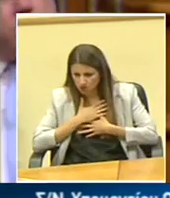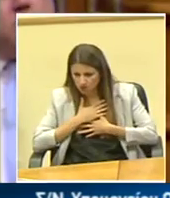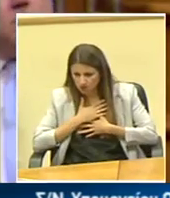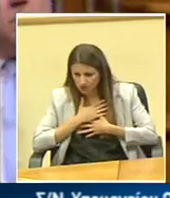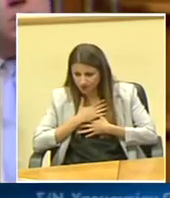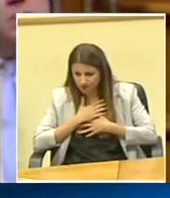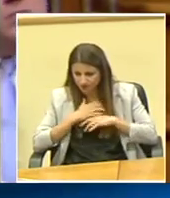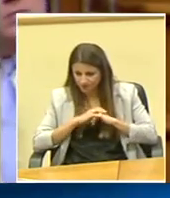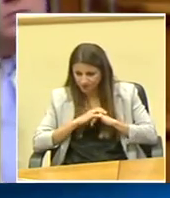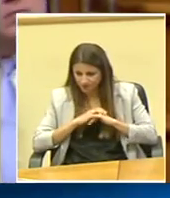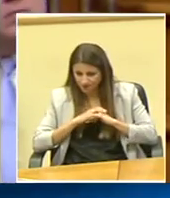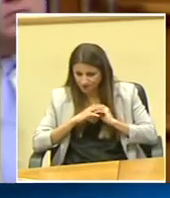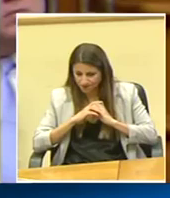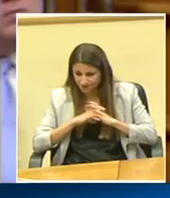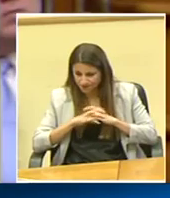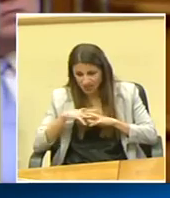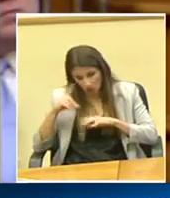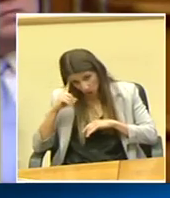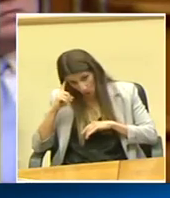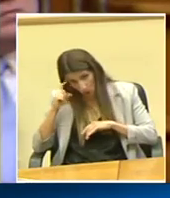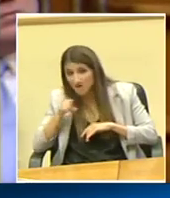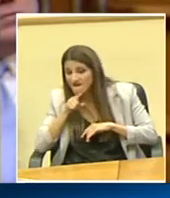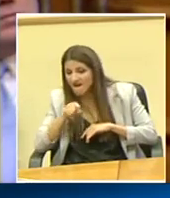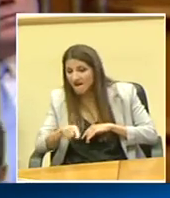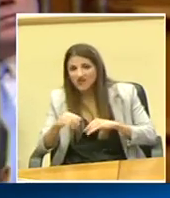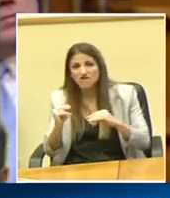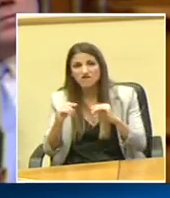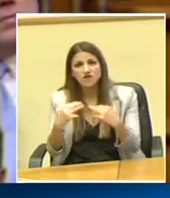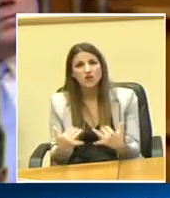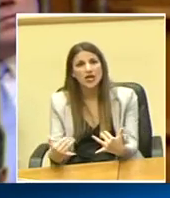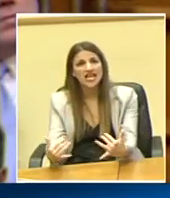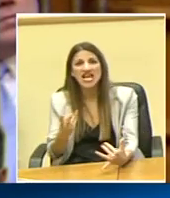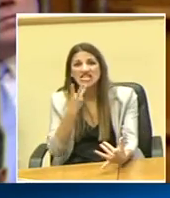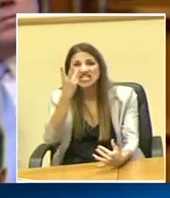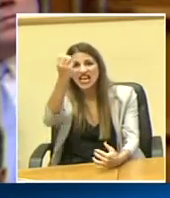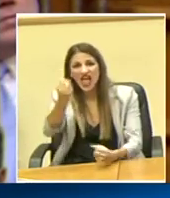ότι αυτή η Βουλή όλα αυτά τα 3 χρόνια